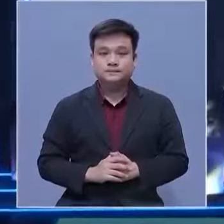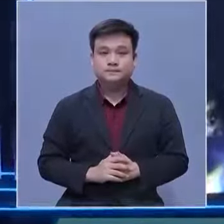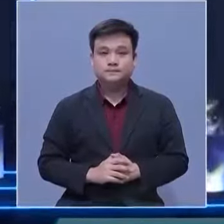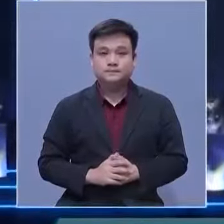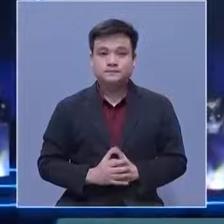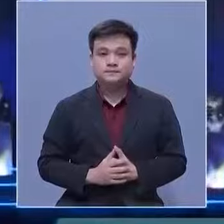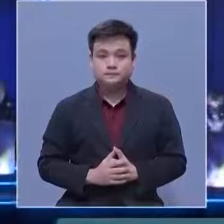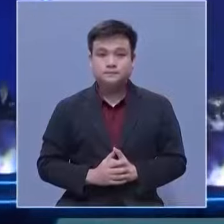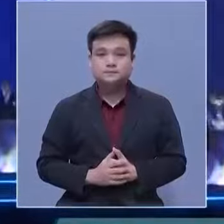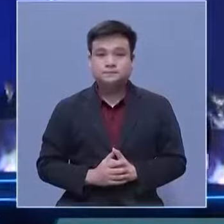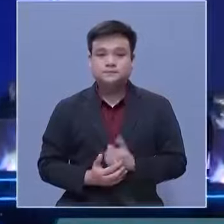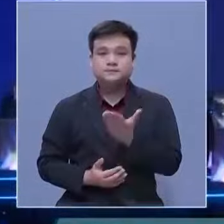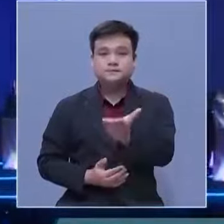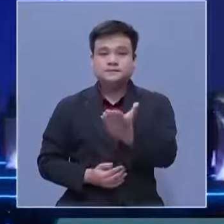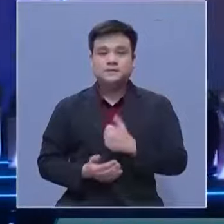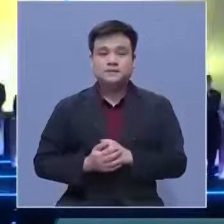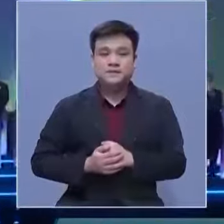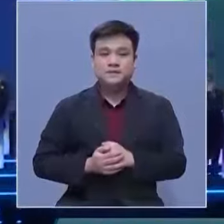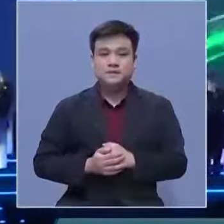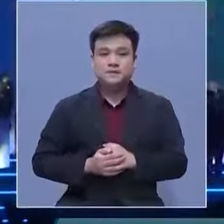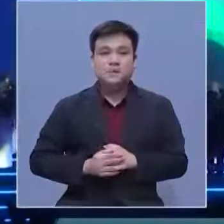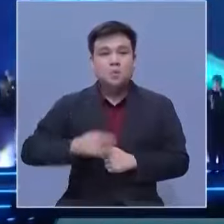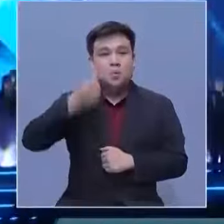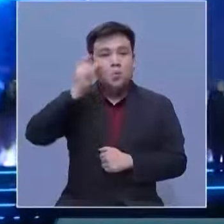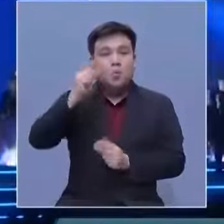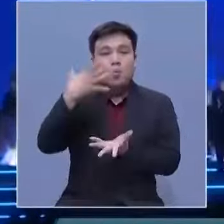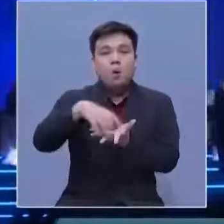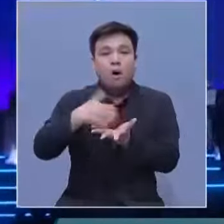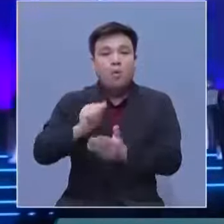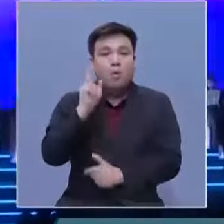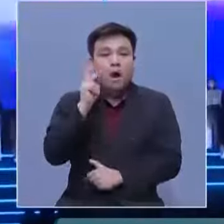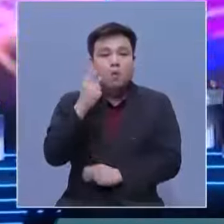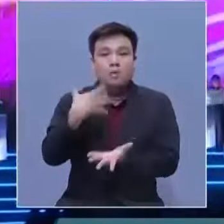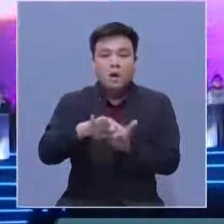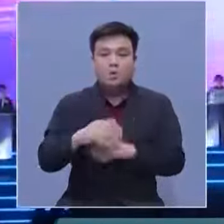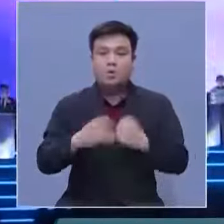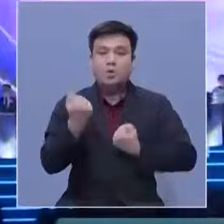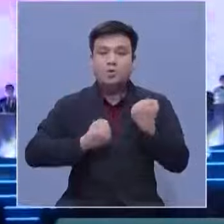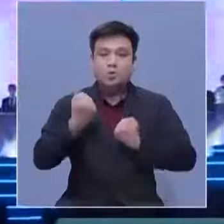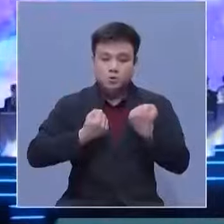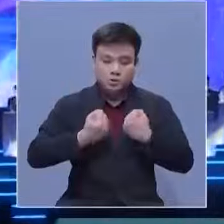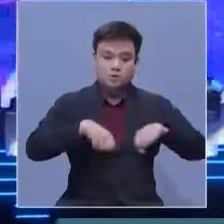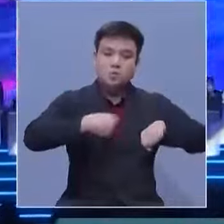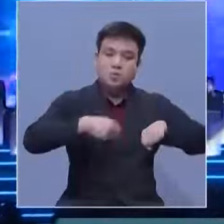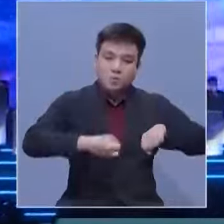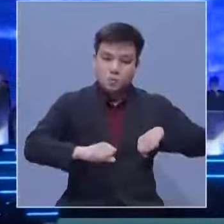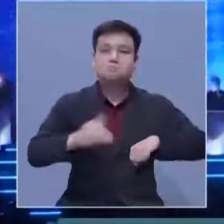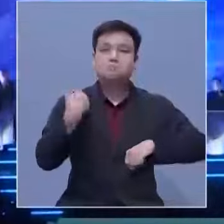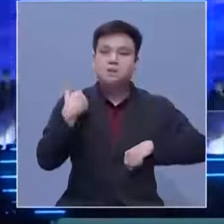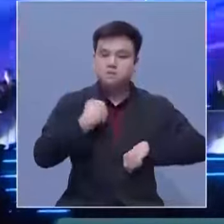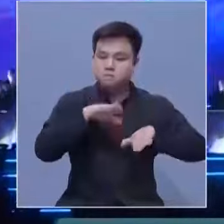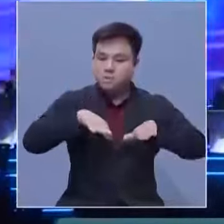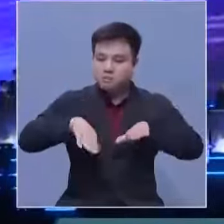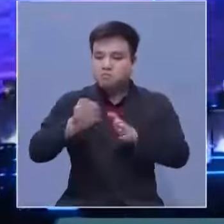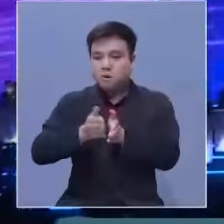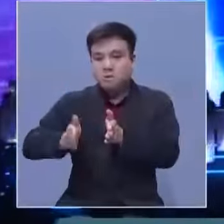นี่เป็นบรรยากาศรอบสื่อมวลชนนะคะสำหรับงานมอเตอร์โชว์2024ซึ่งมีทั้งแบรนด์รถยนต์และรถจักรยานยนต์เข้าร่วมงานมากที่สุดนะค